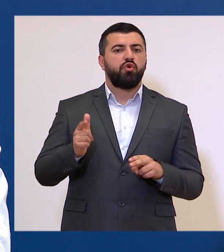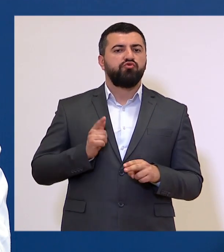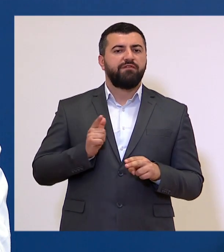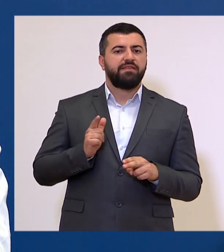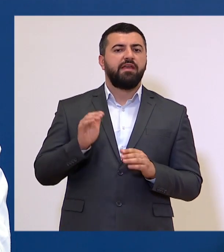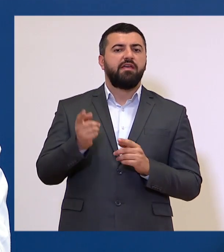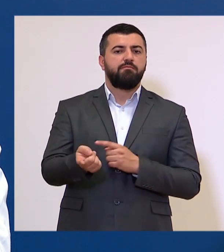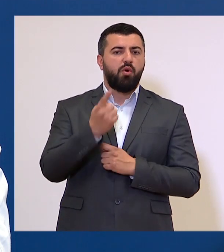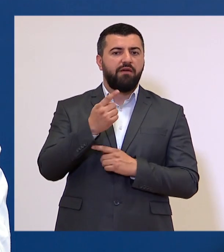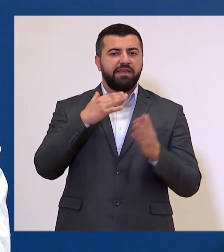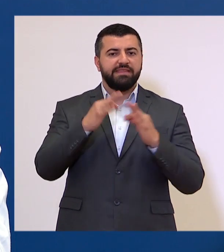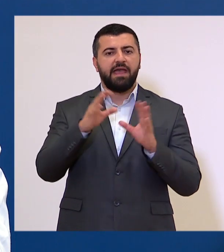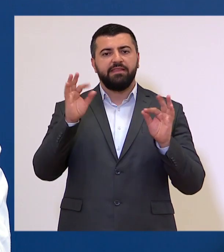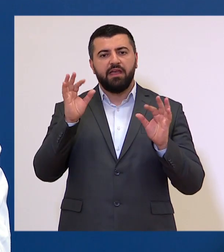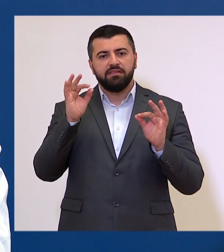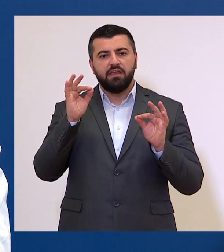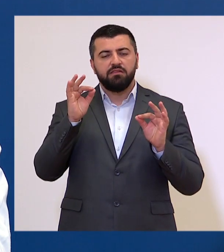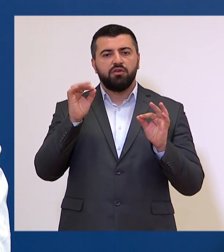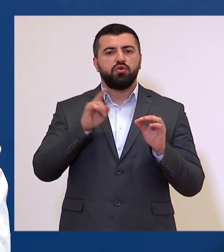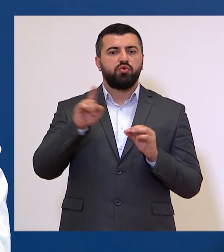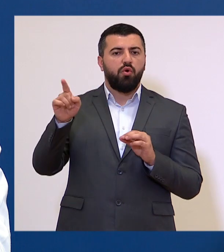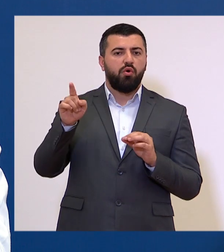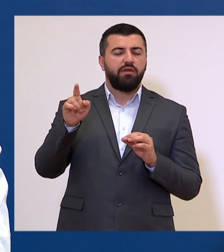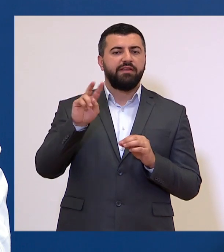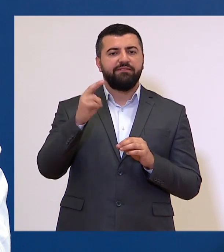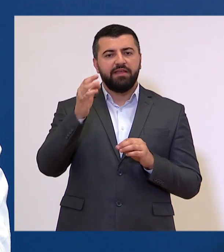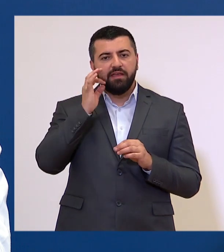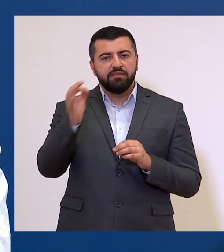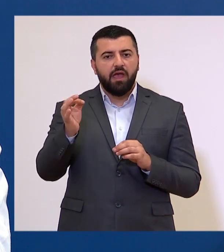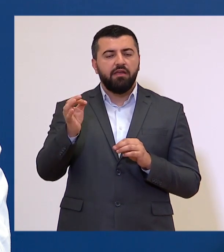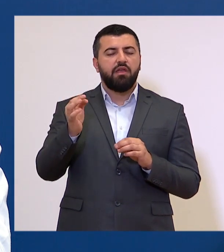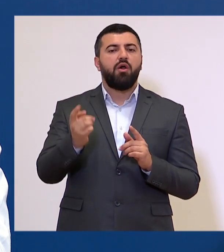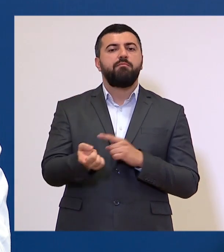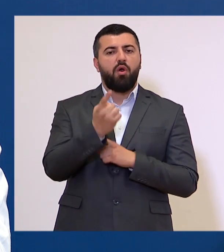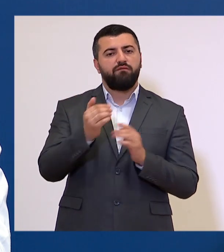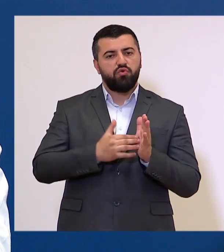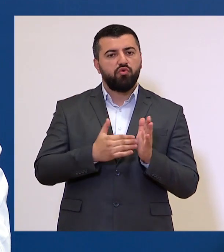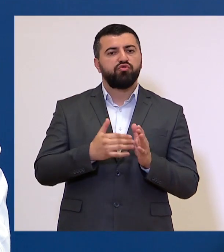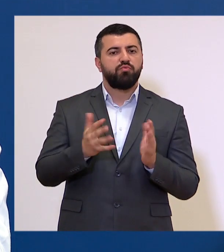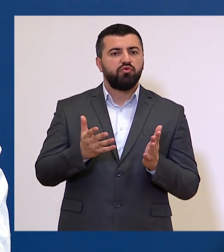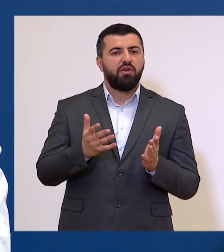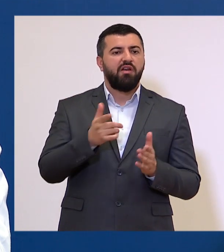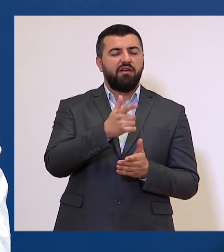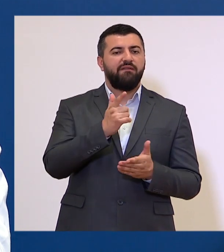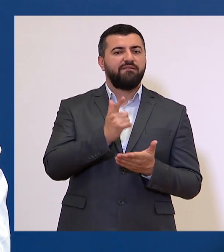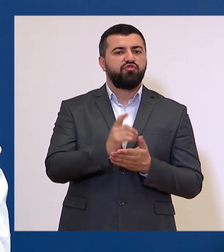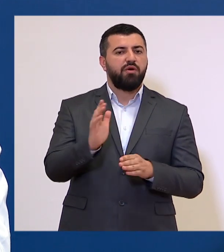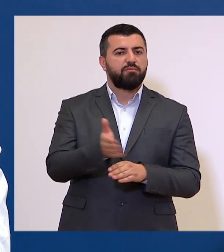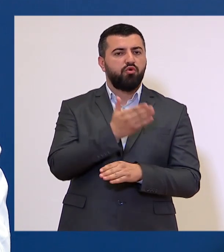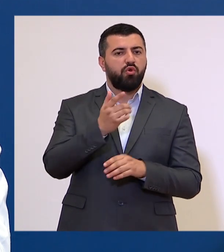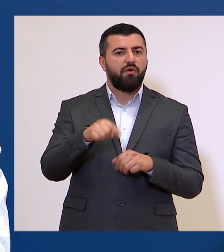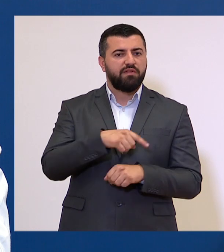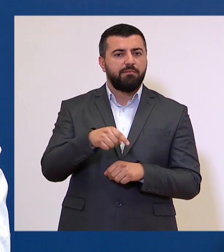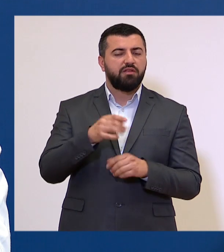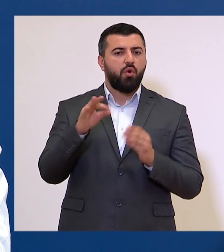očekivati da se javi za 10 do 12 dana, jer je proteklo već nekoliko